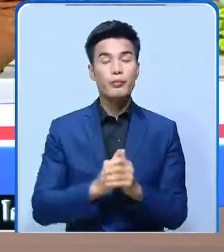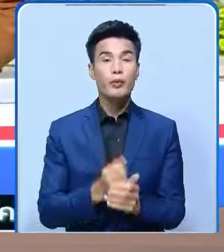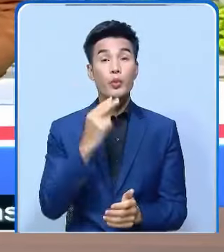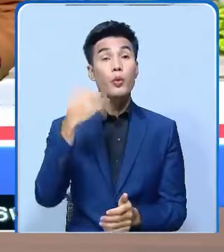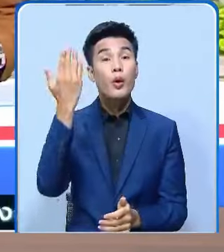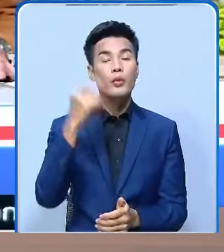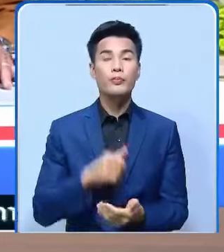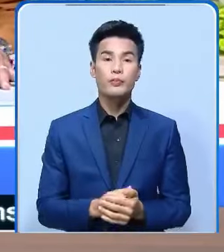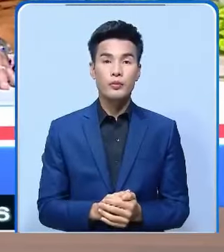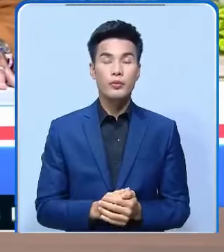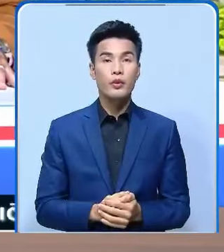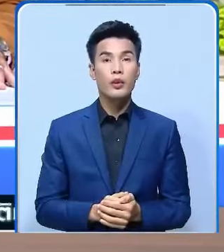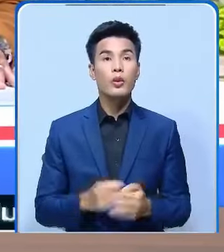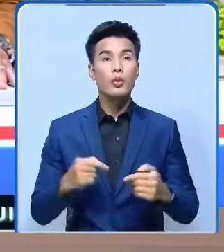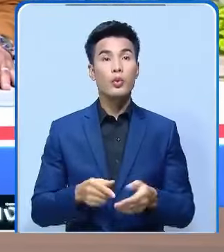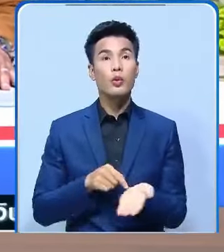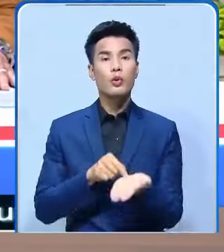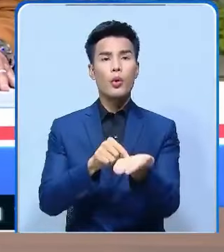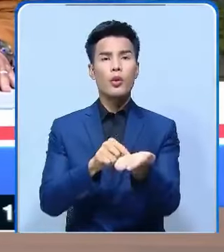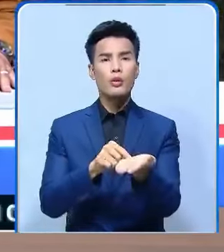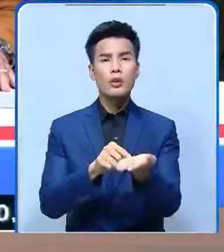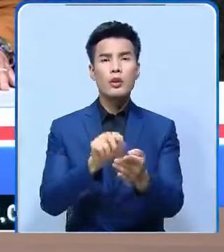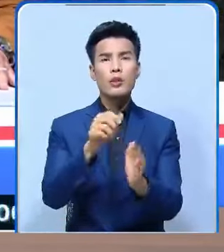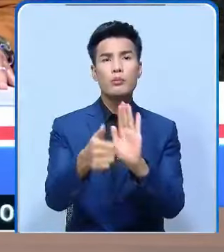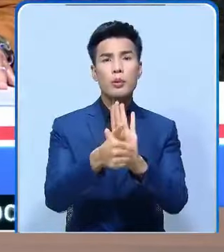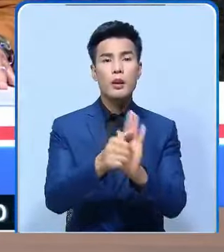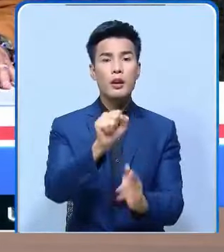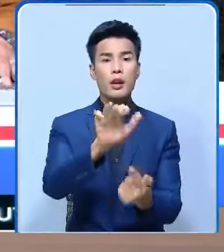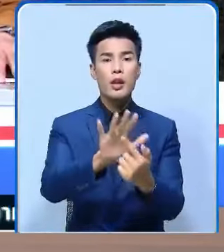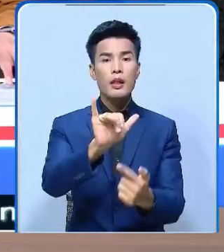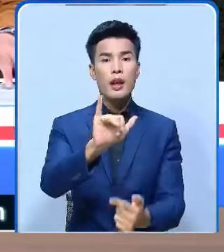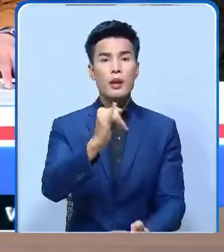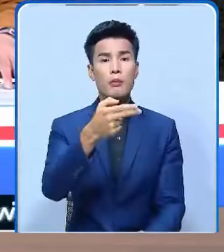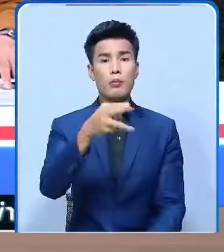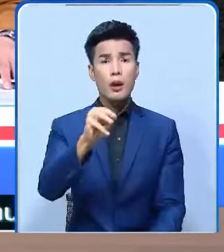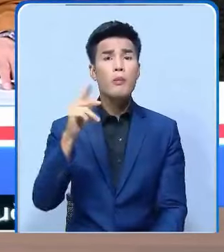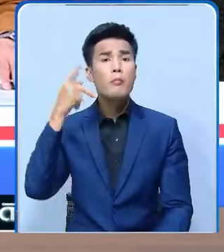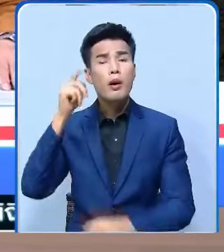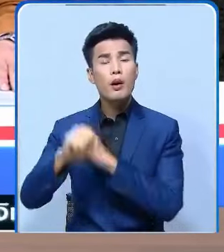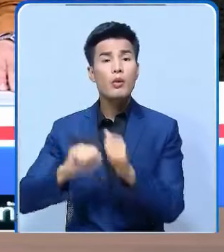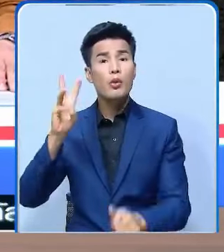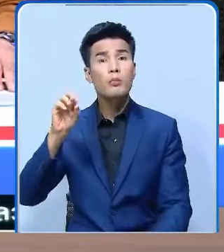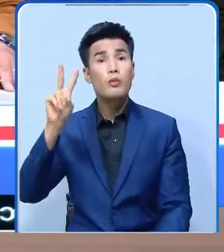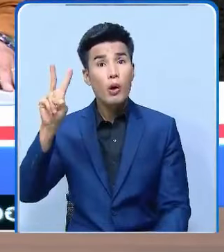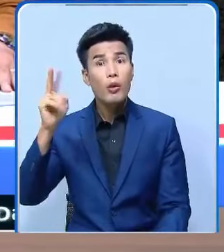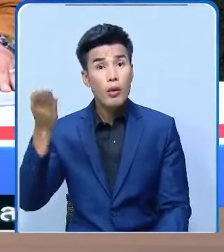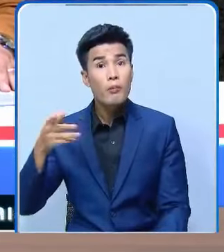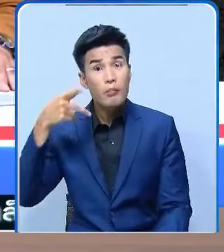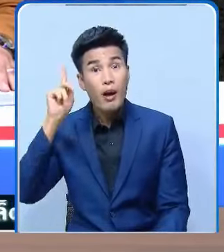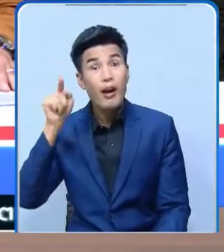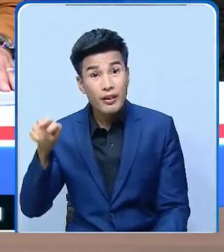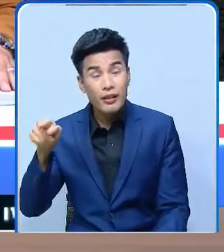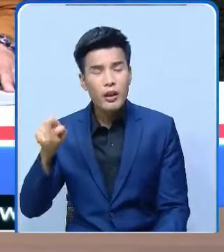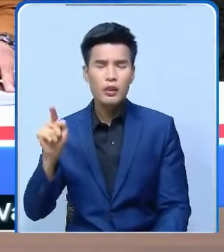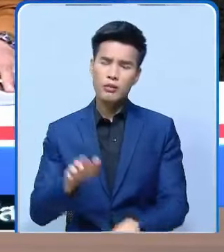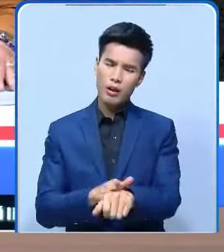ไปร้องทางสายไหมต้องรอดกรณีคุณป้าอายุ 62ปีเดี๋ยวให้ดูภาพตอนที่เกิดเหตุจริงๆเหตุการณ์มันเกิดมา